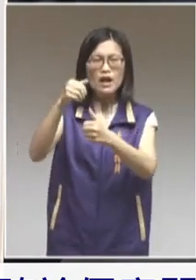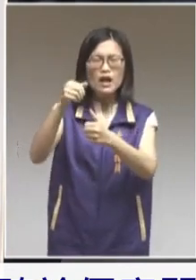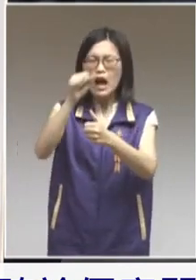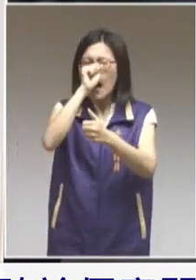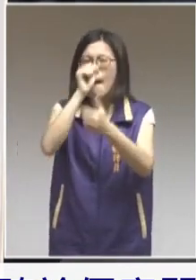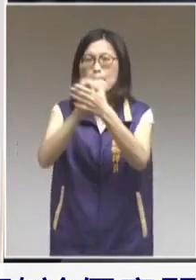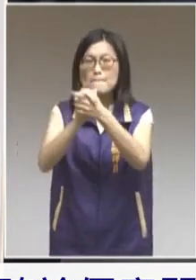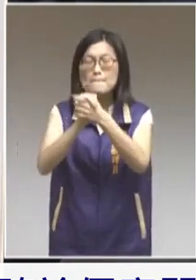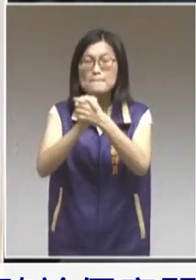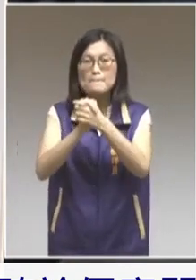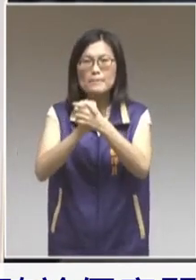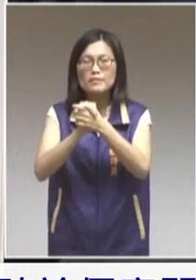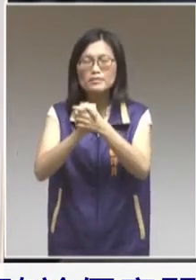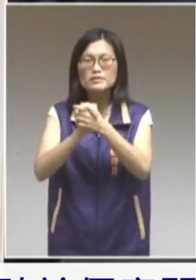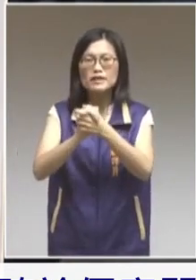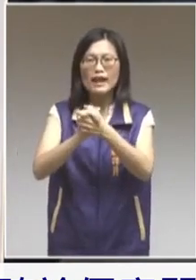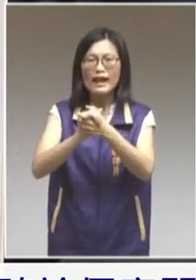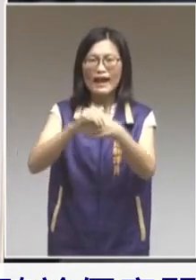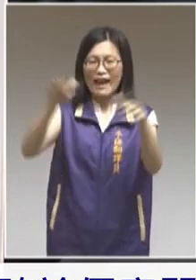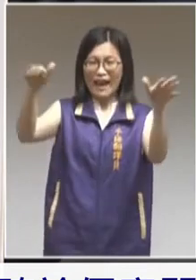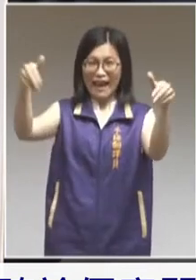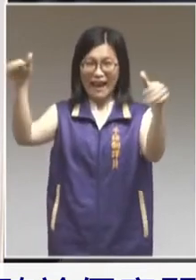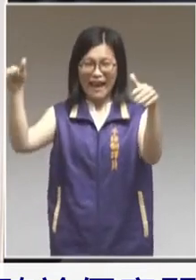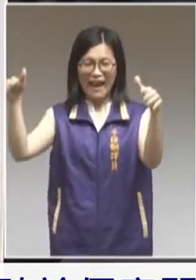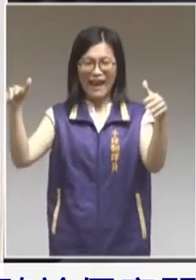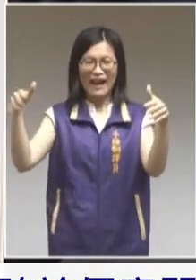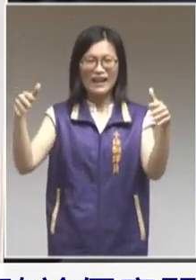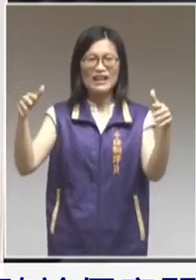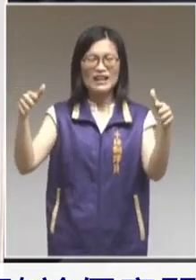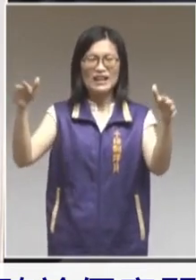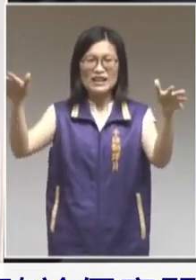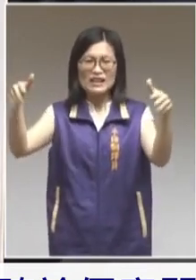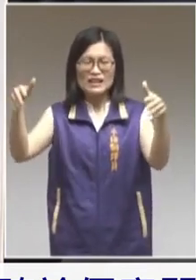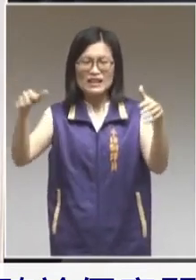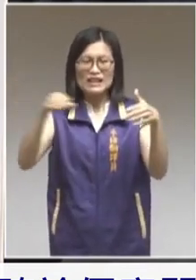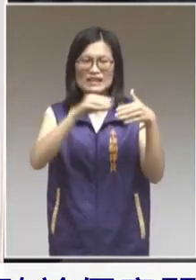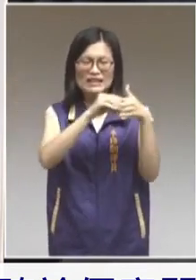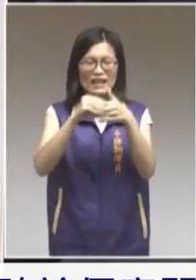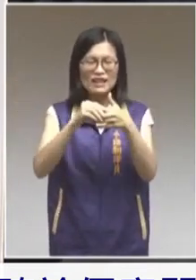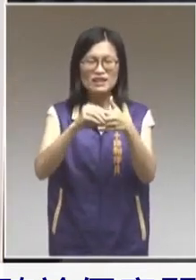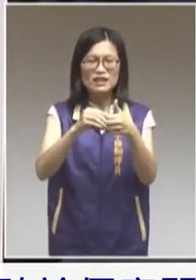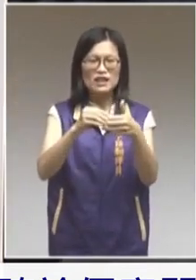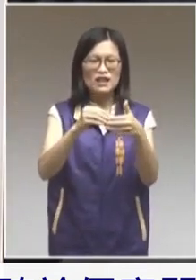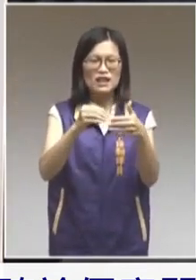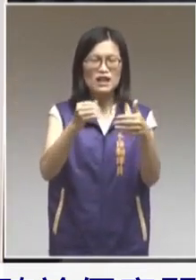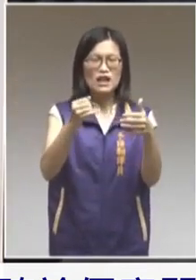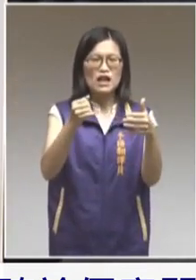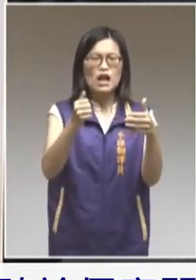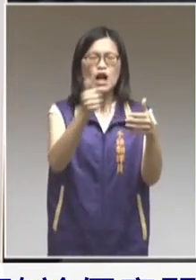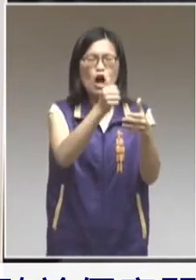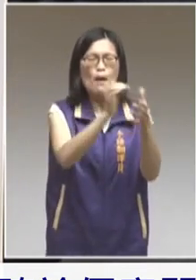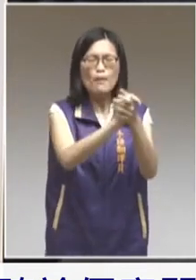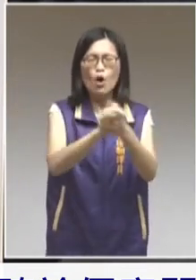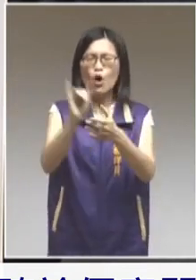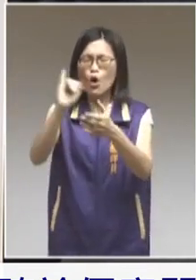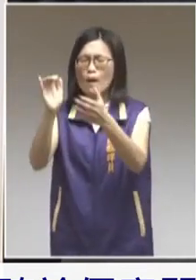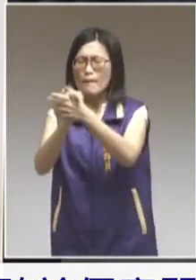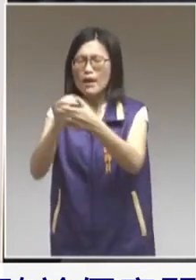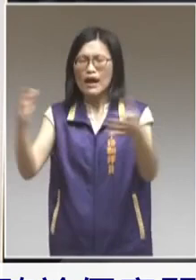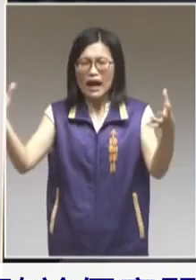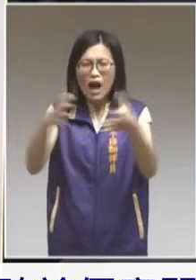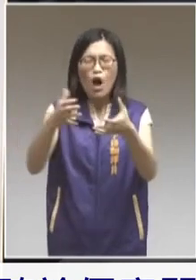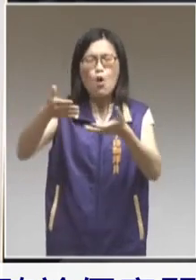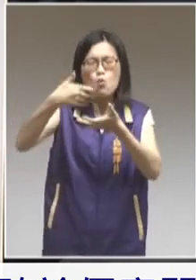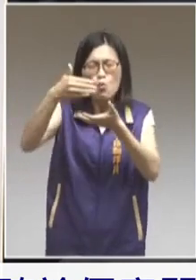哈、哦，那各自携带各自的这个伴侣哈、哦、这个，然后一起去吃